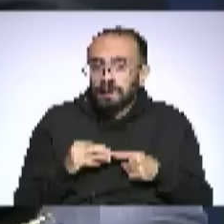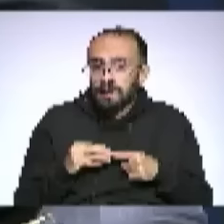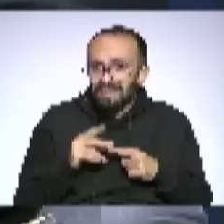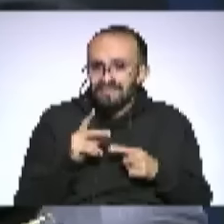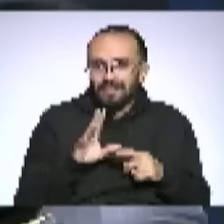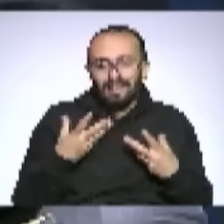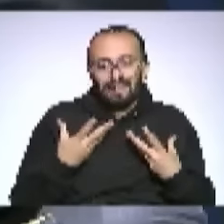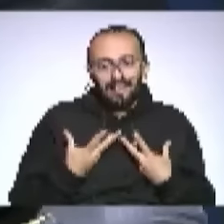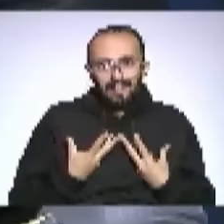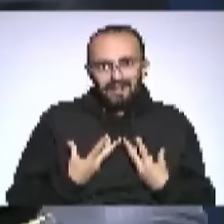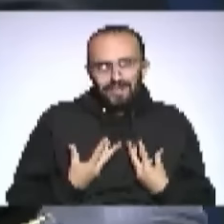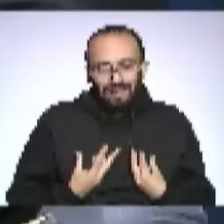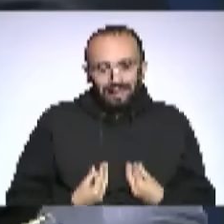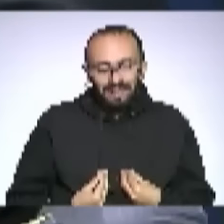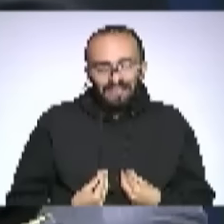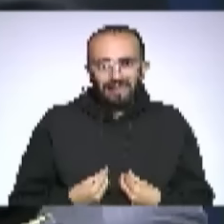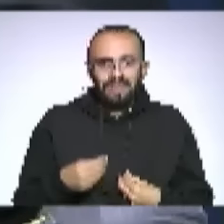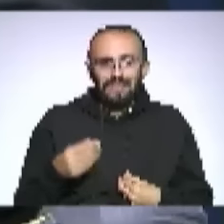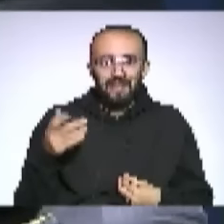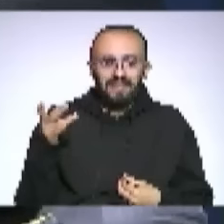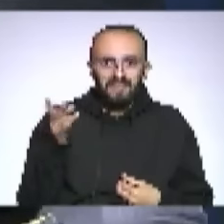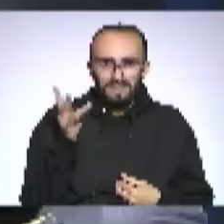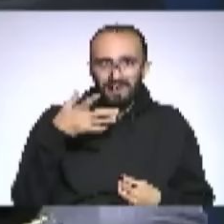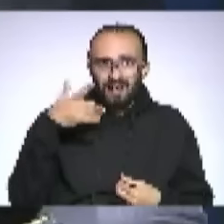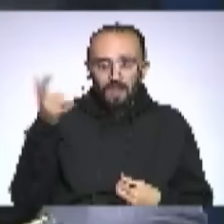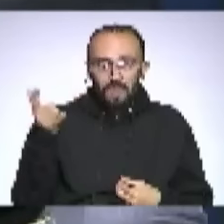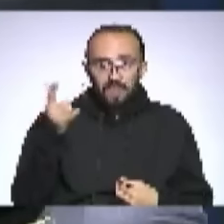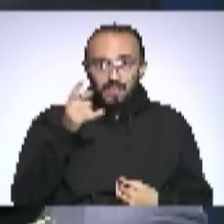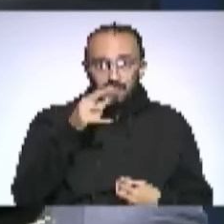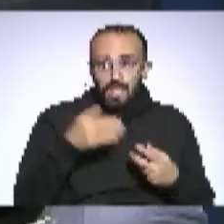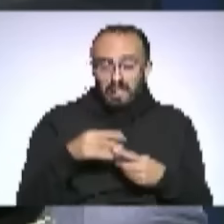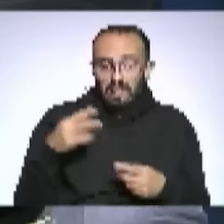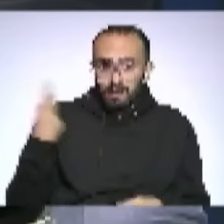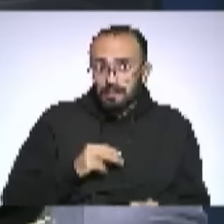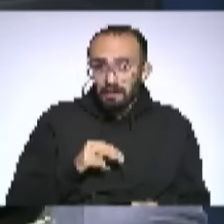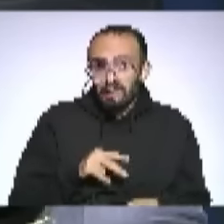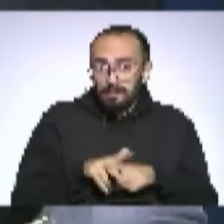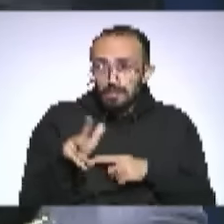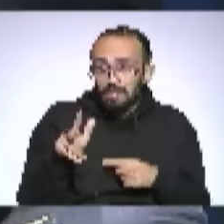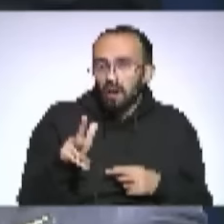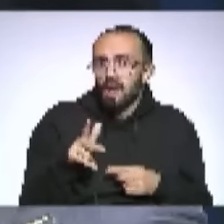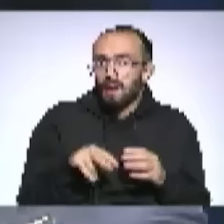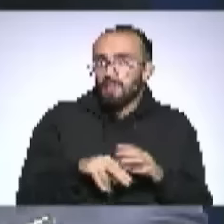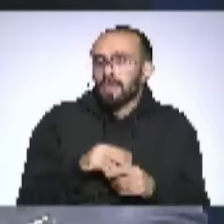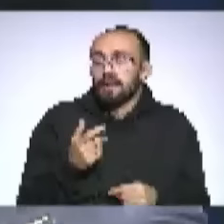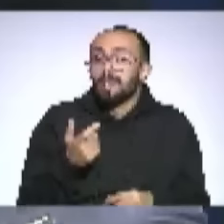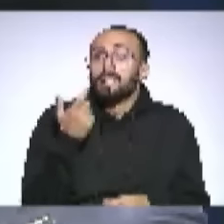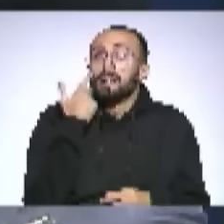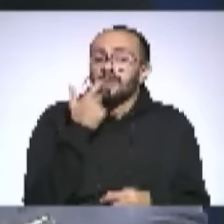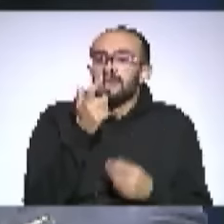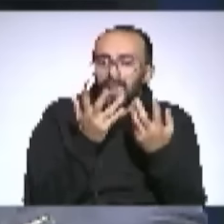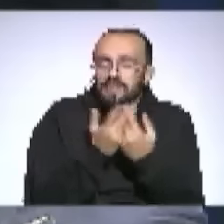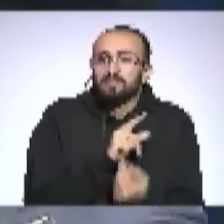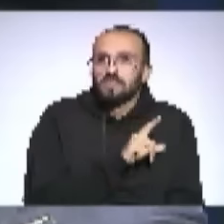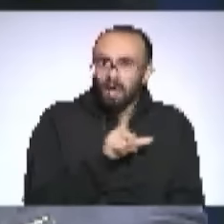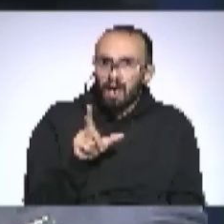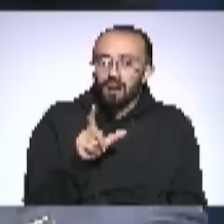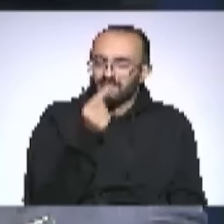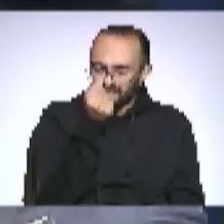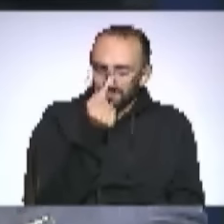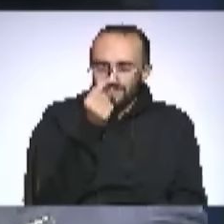ريحت نفسك من سلفك هتتاي من زوجك يعني خلي بالك احس بيها صصح